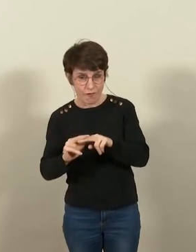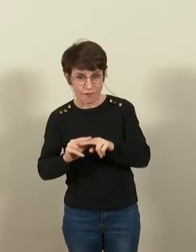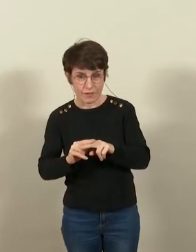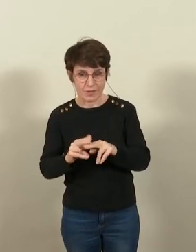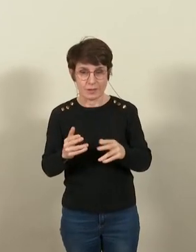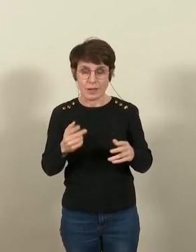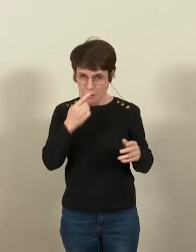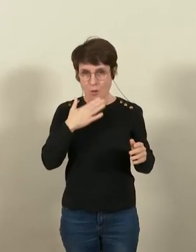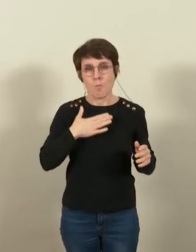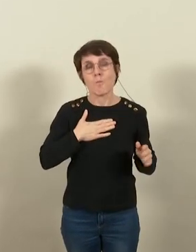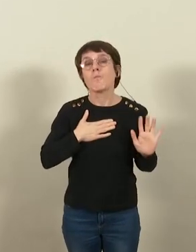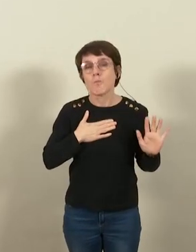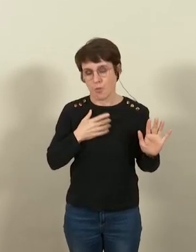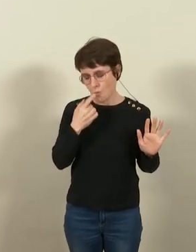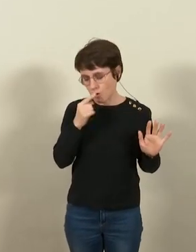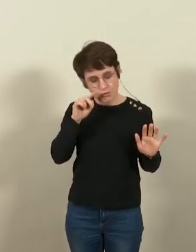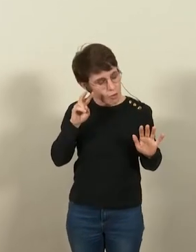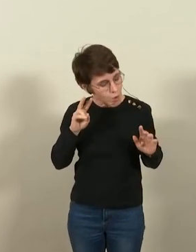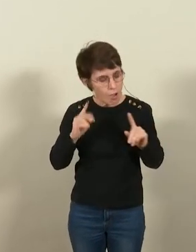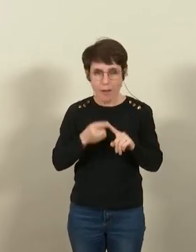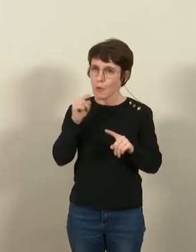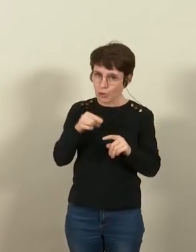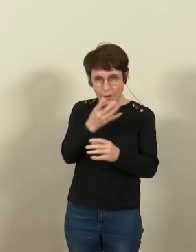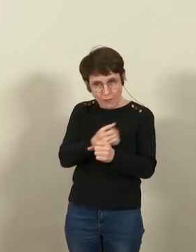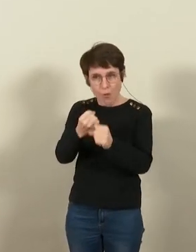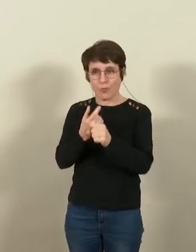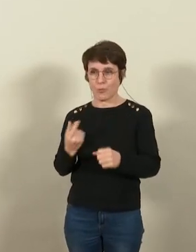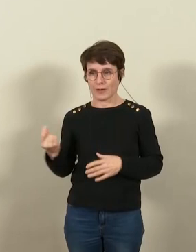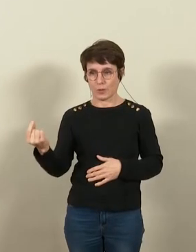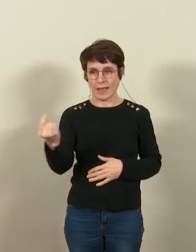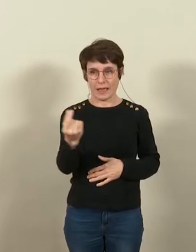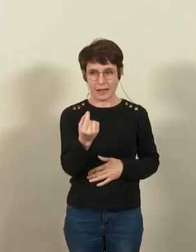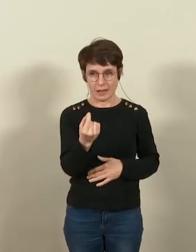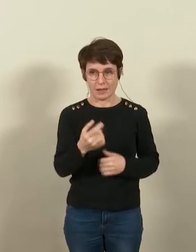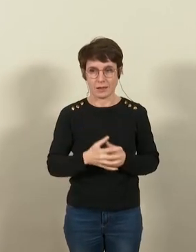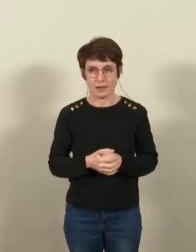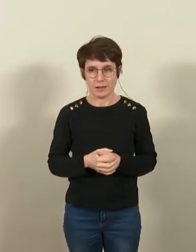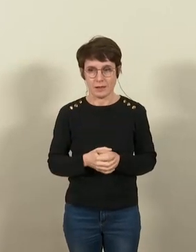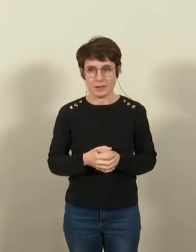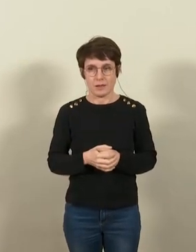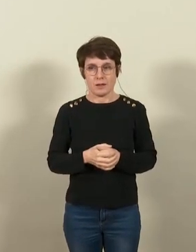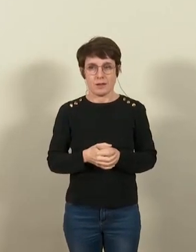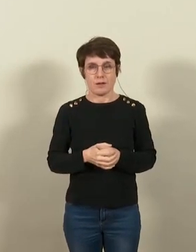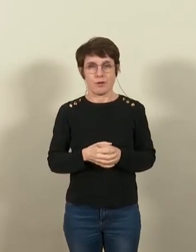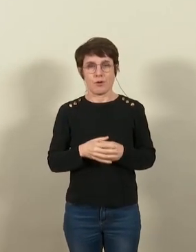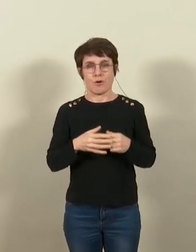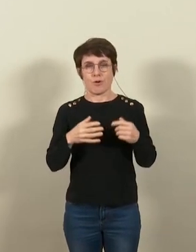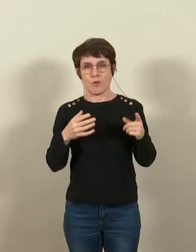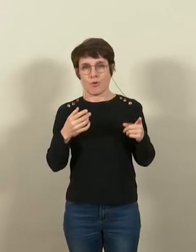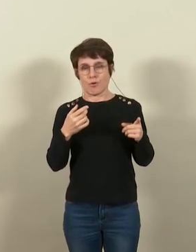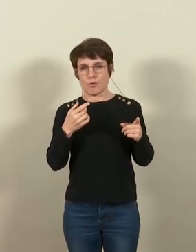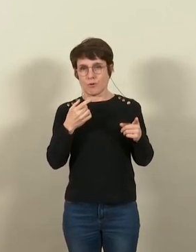il y a matière à faire donc un partenariat vrai avec ces organismes là qui sont un compétents deux c'est leur